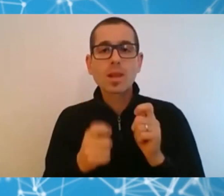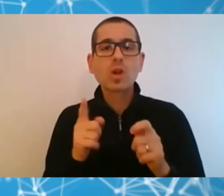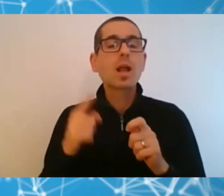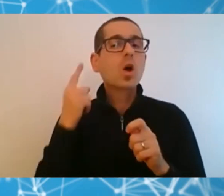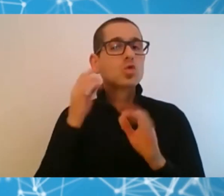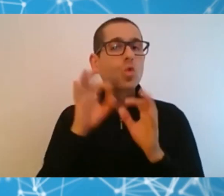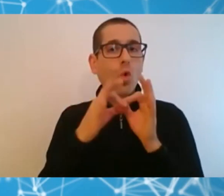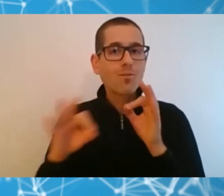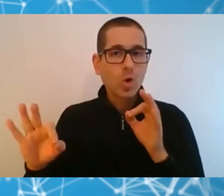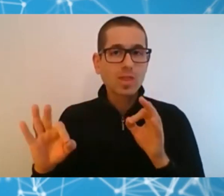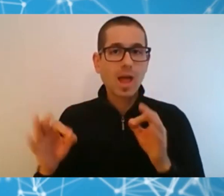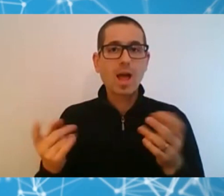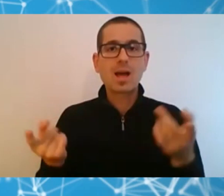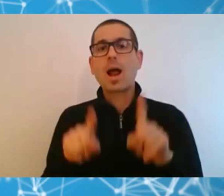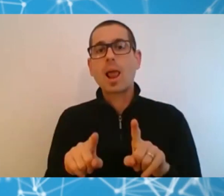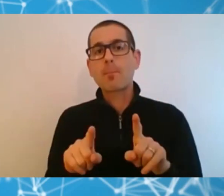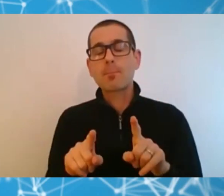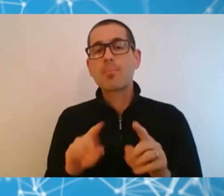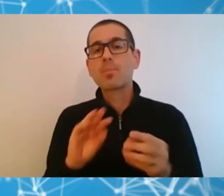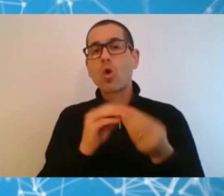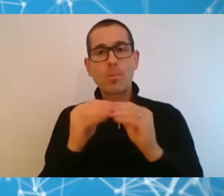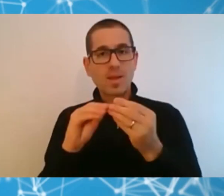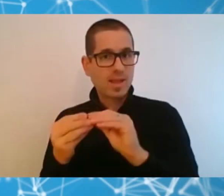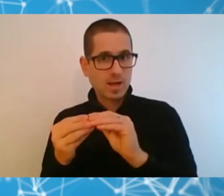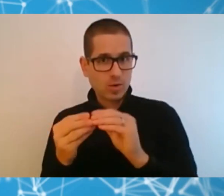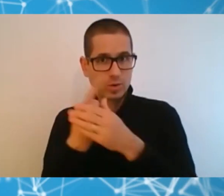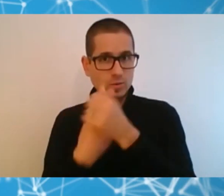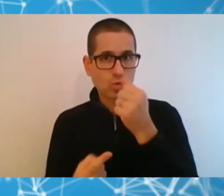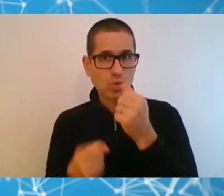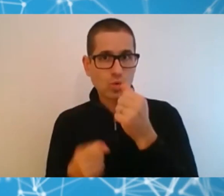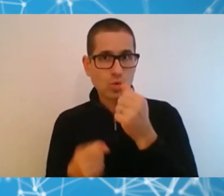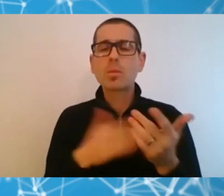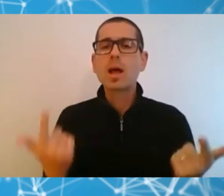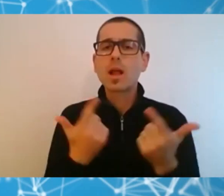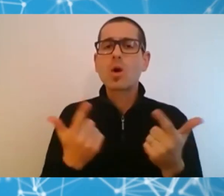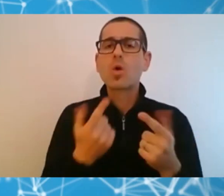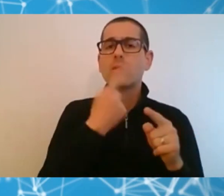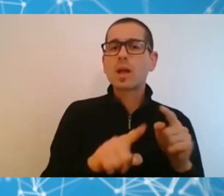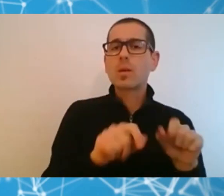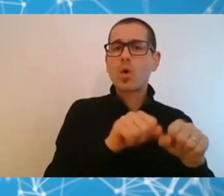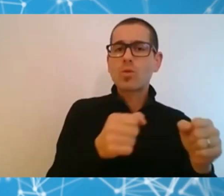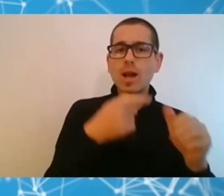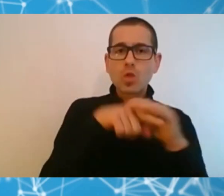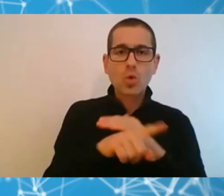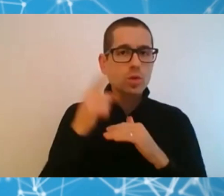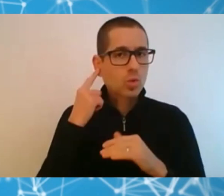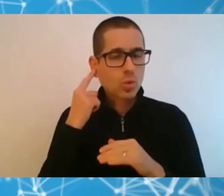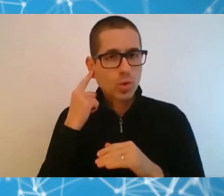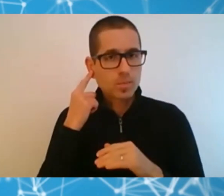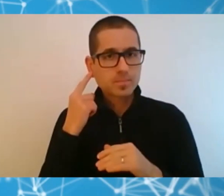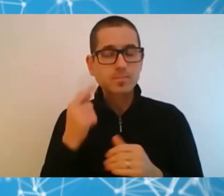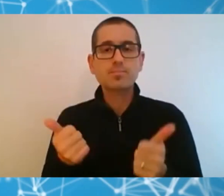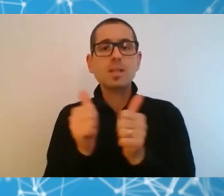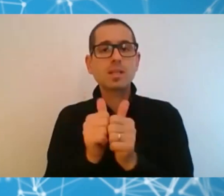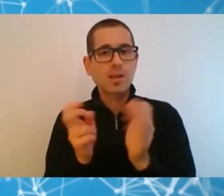ali pa kombinirano izgubo, se pravi, da je lahko deloma okvarjeno notranje uho, zraven tega